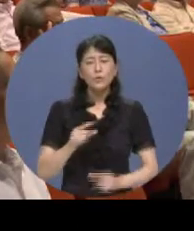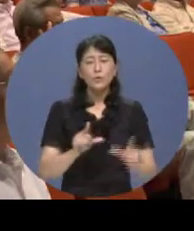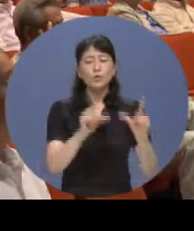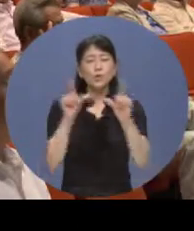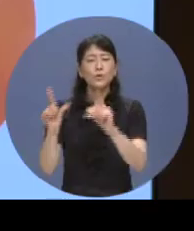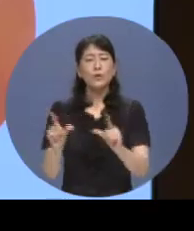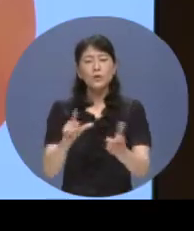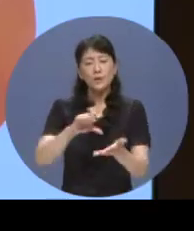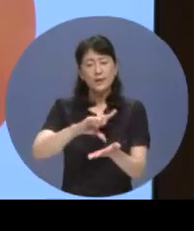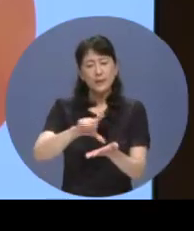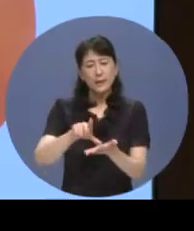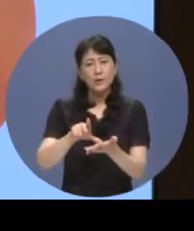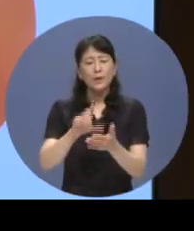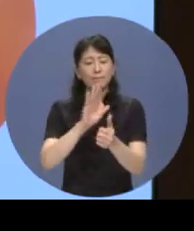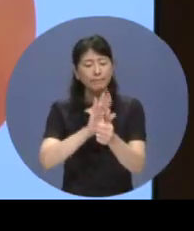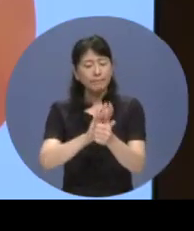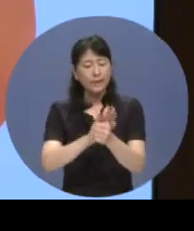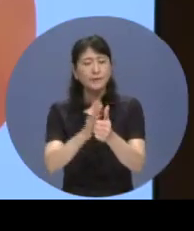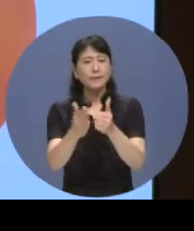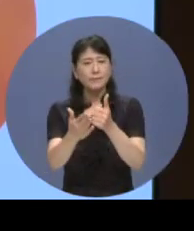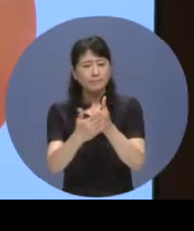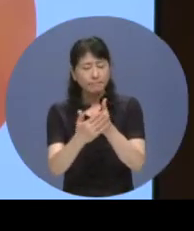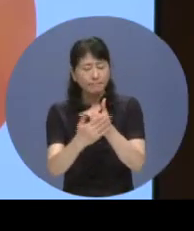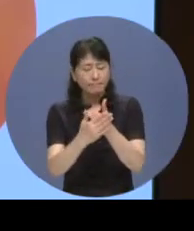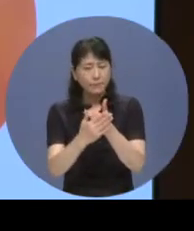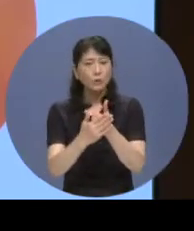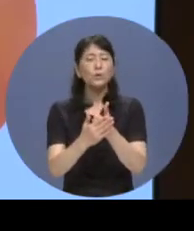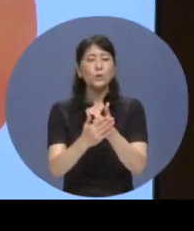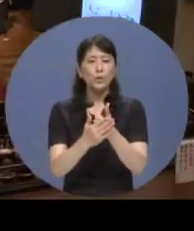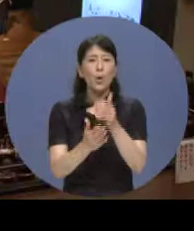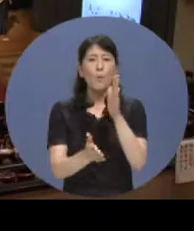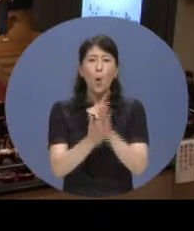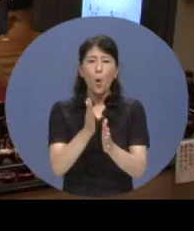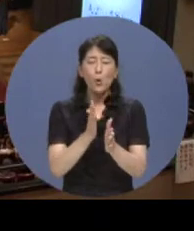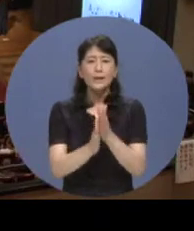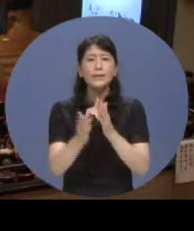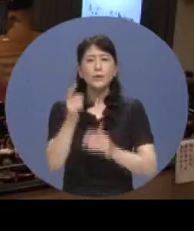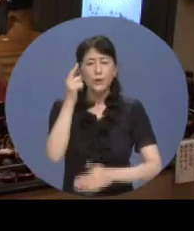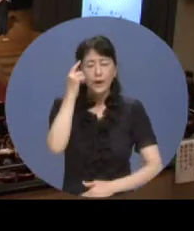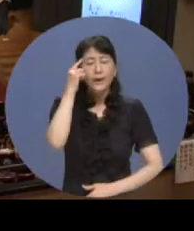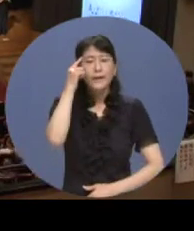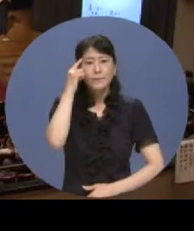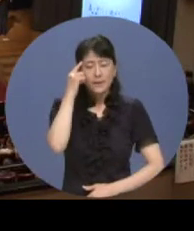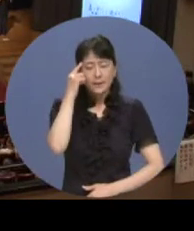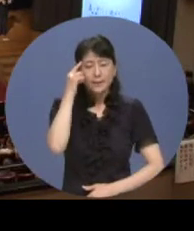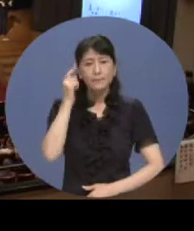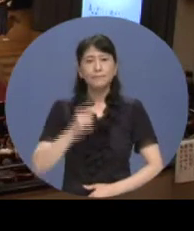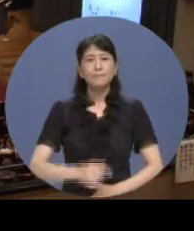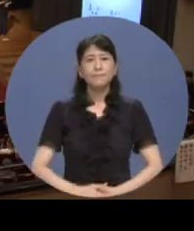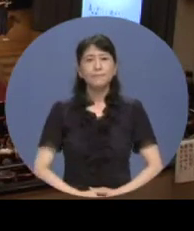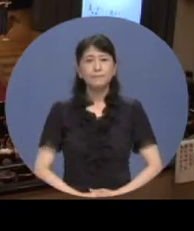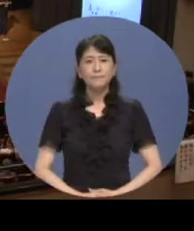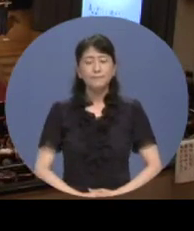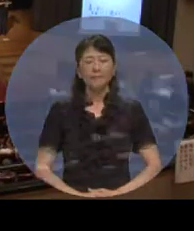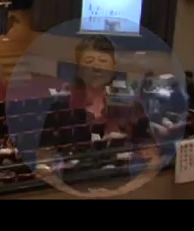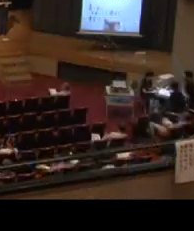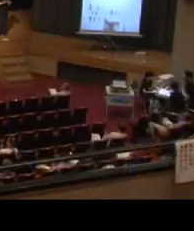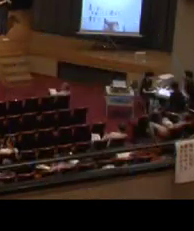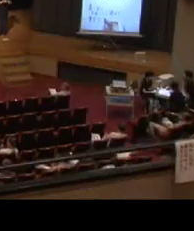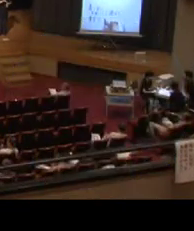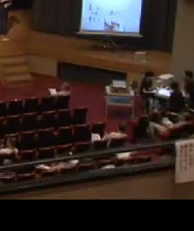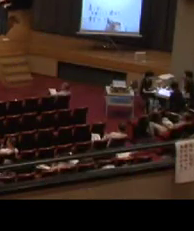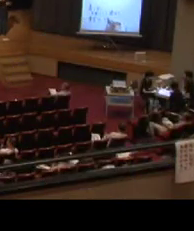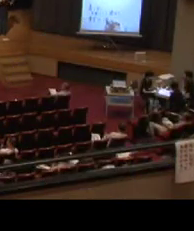ちの住んでいる地域は自分たちで守るという自助・共助の意識を改めて再確認していました